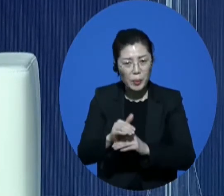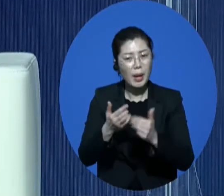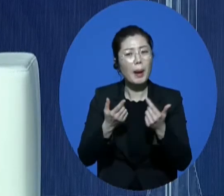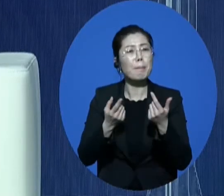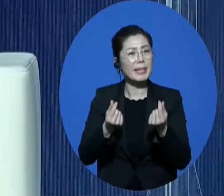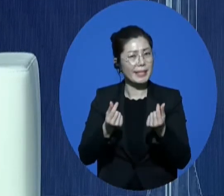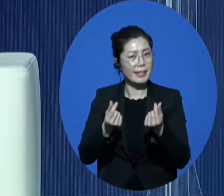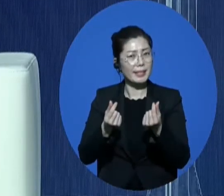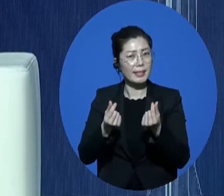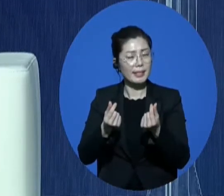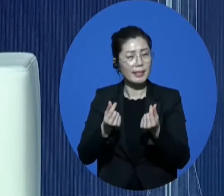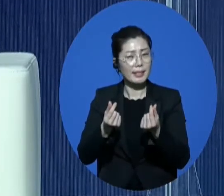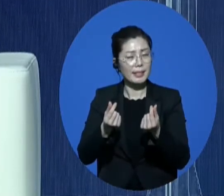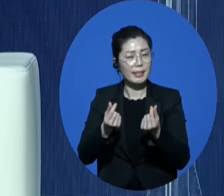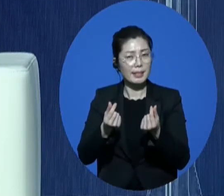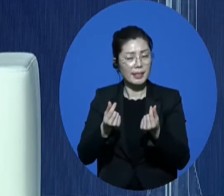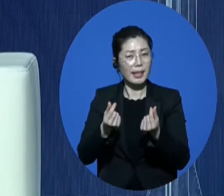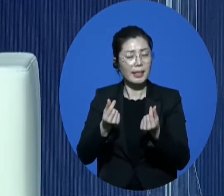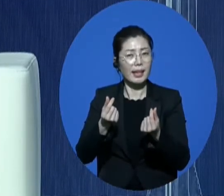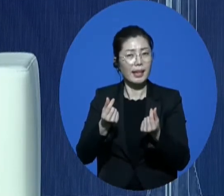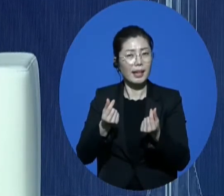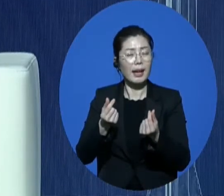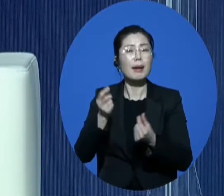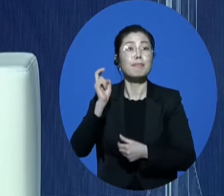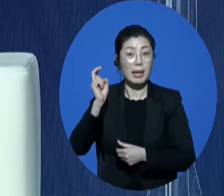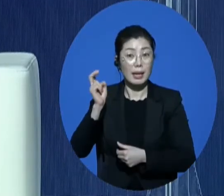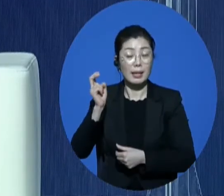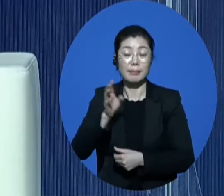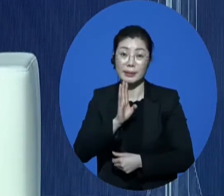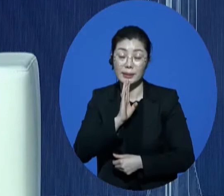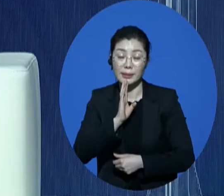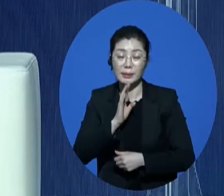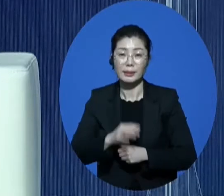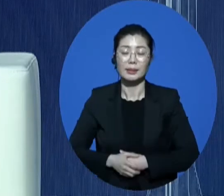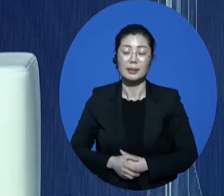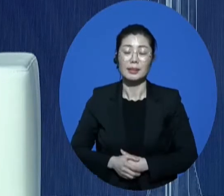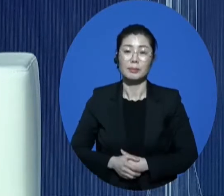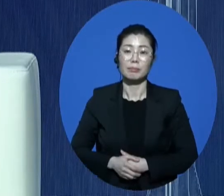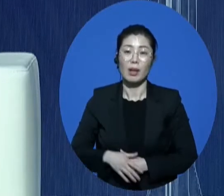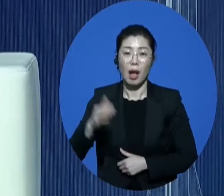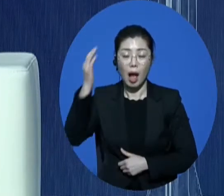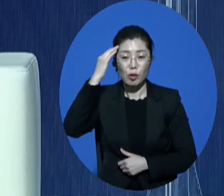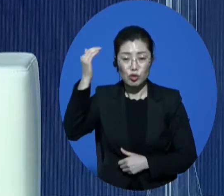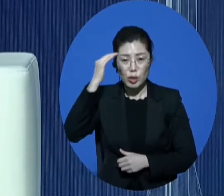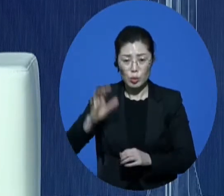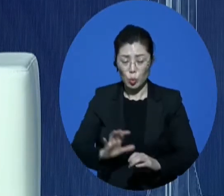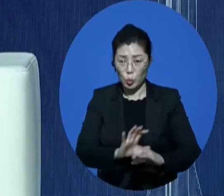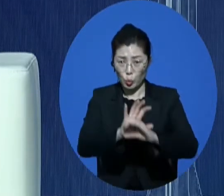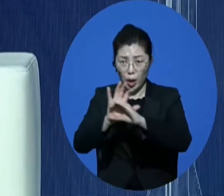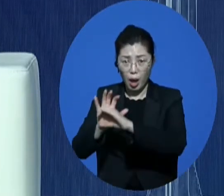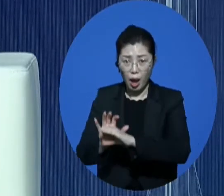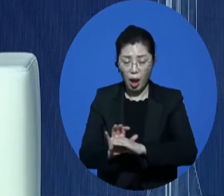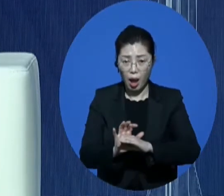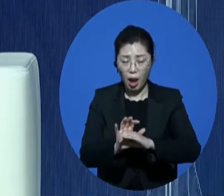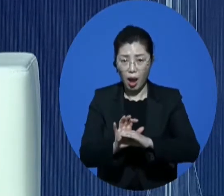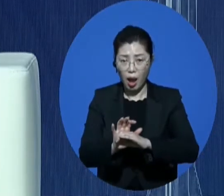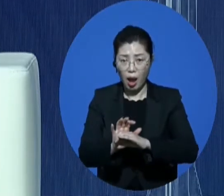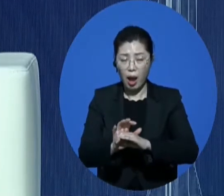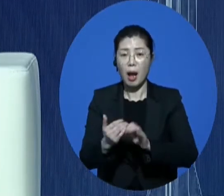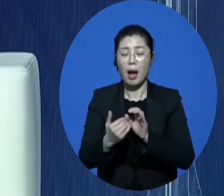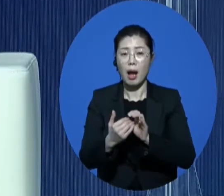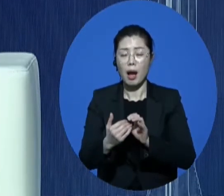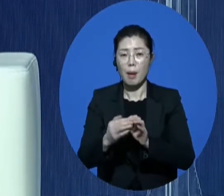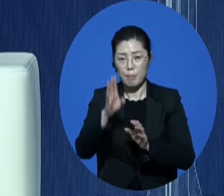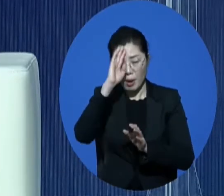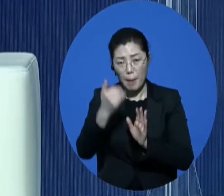유사하다는 것을 여기 듣고 계신 분들은 다 느꼈을 거예요. 우리 대한민국이 코로나19